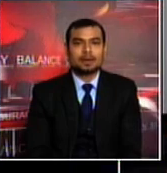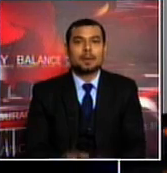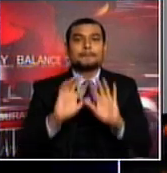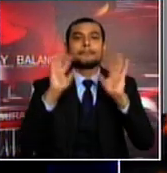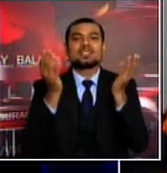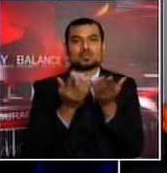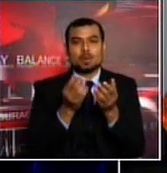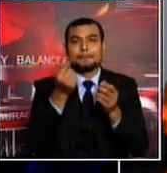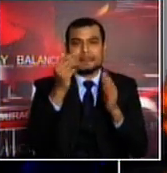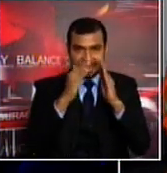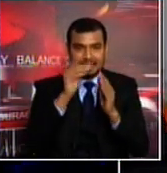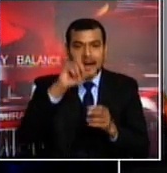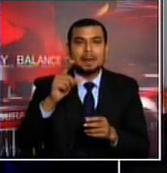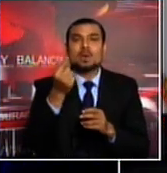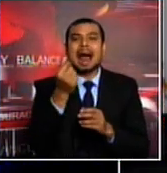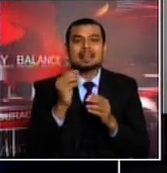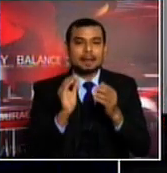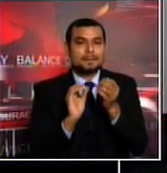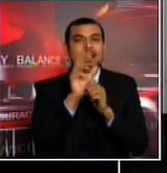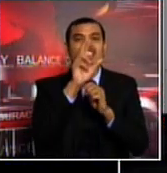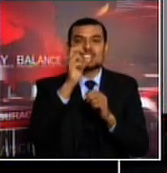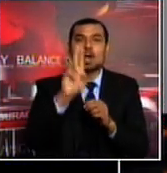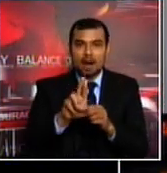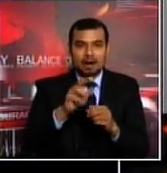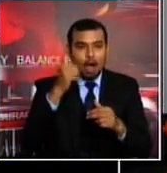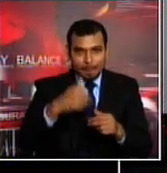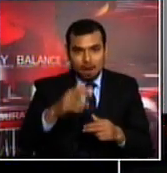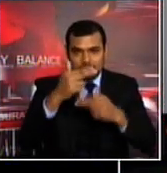विश्व ब्याङ्कले नेपालको आर्थिक वृद्धि दर चालु आर्थिक वर्षमा